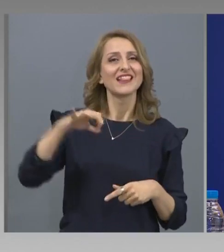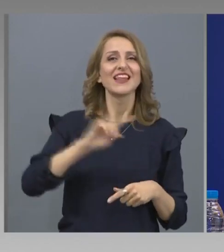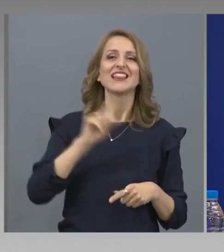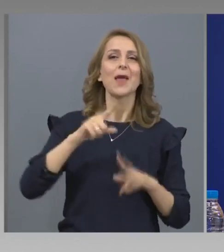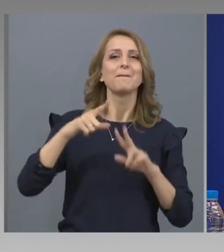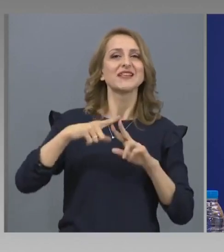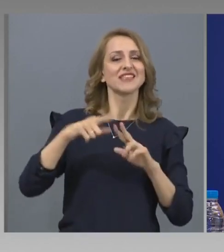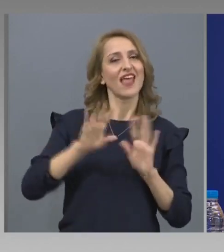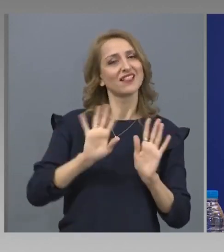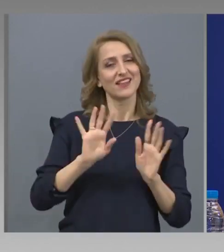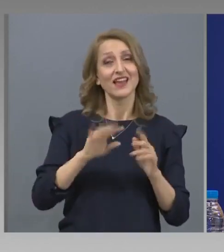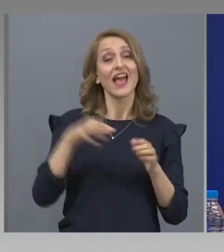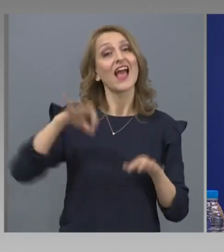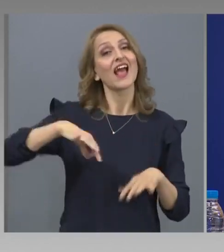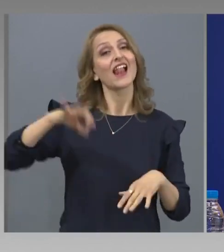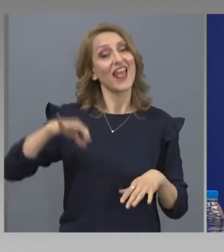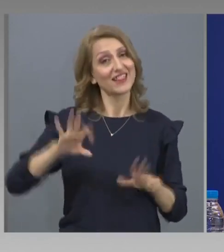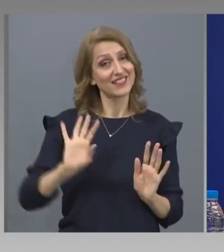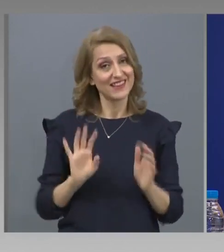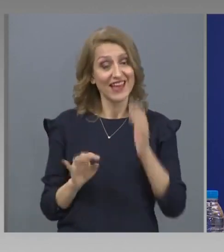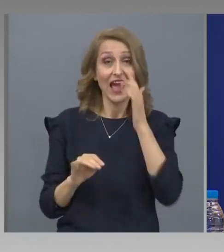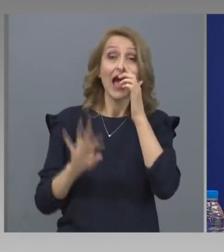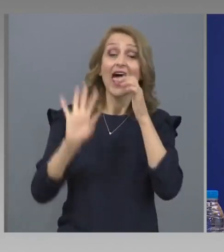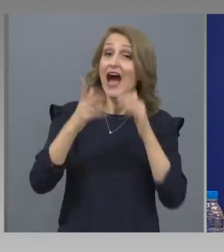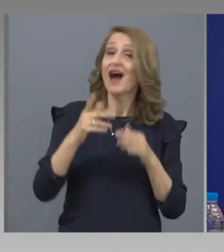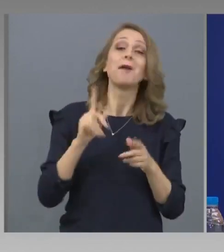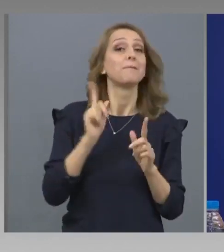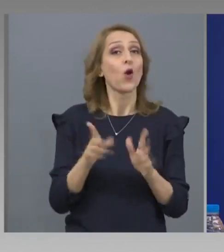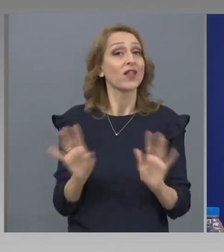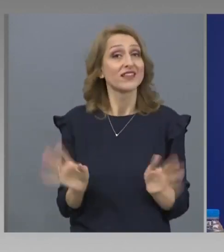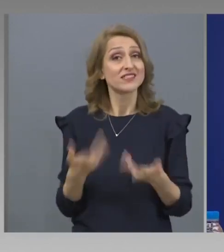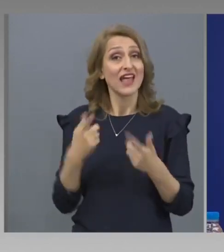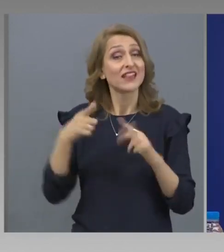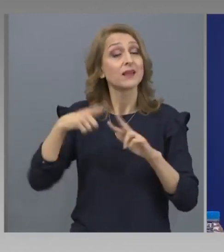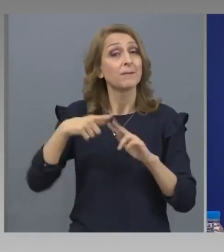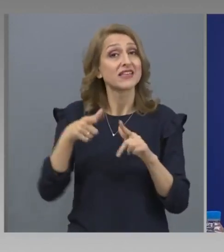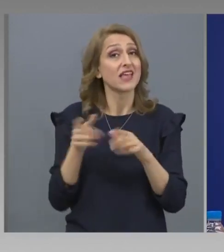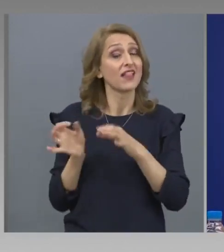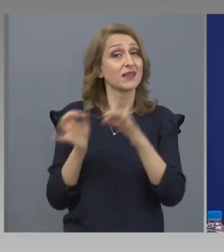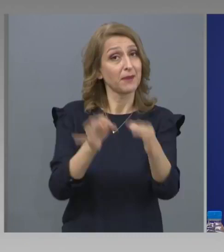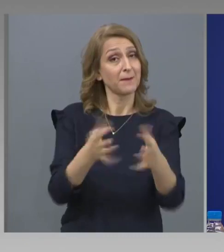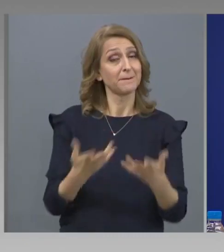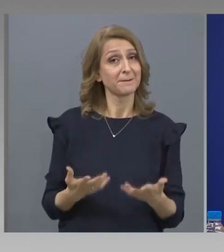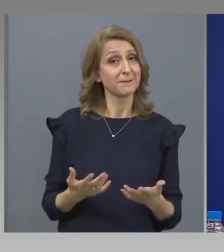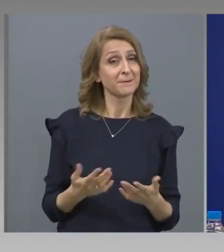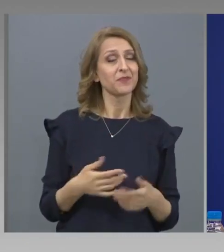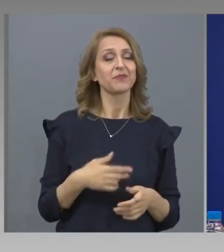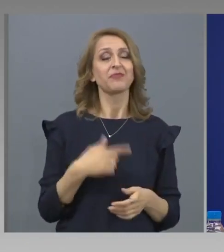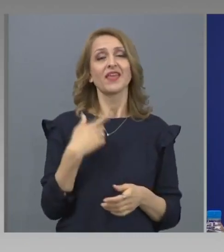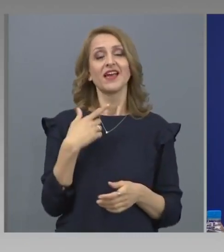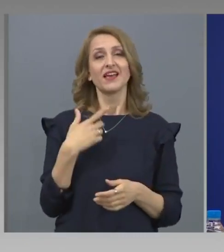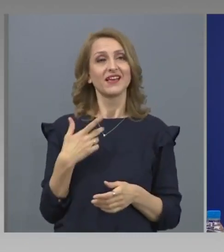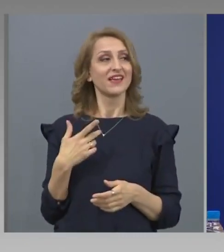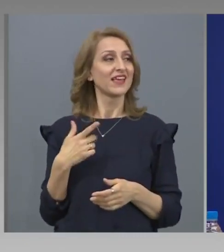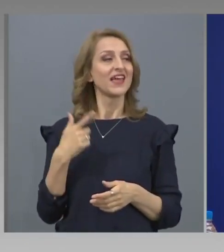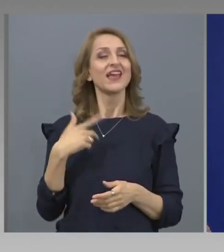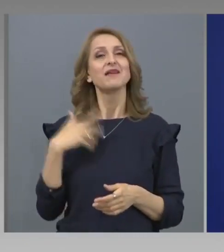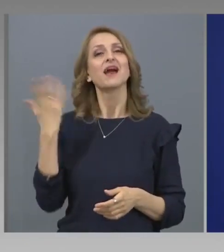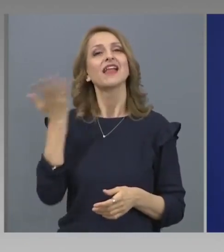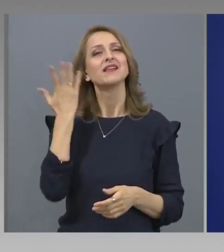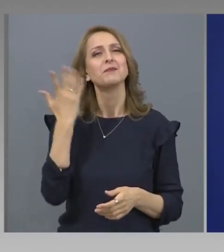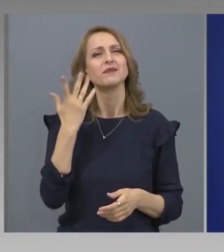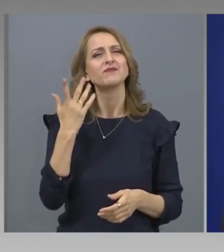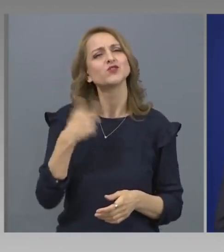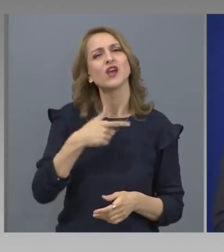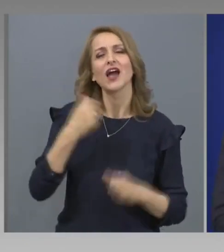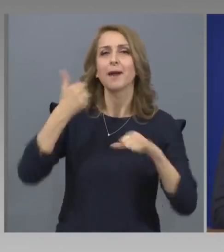Извинявайте, клиентите. Да. Могат да станат пациенти. Да. Могат да станат пациенти, ако не се спазва достатъчно. Един кмет